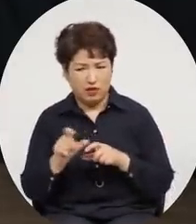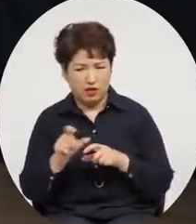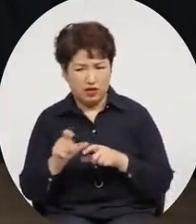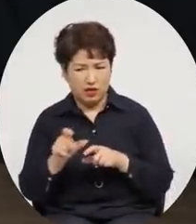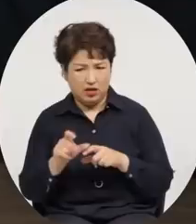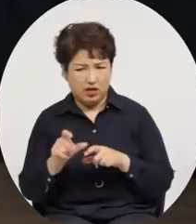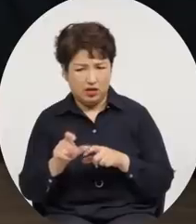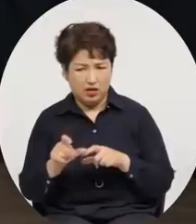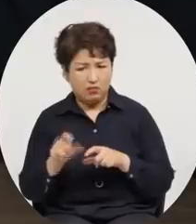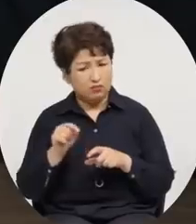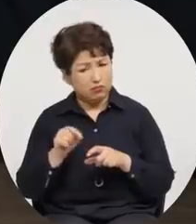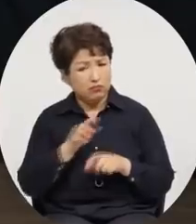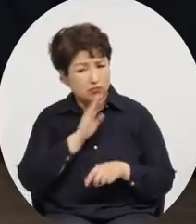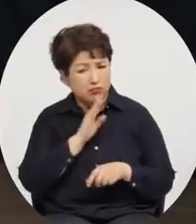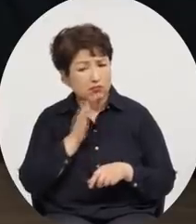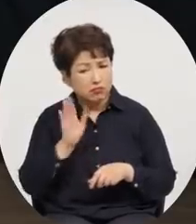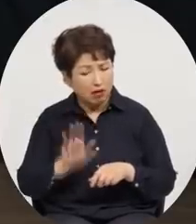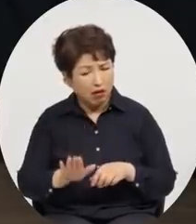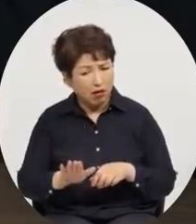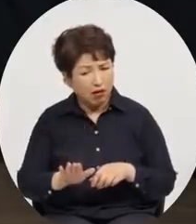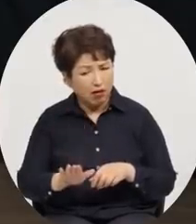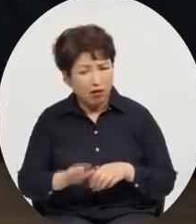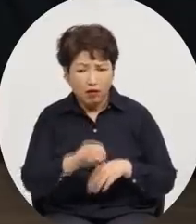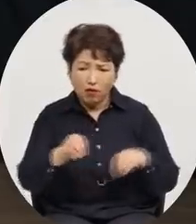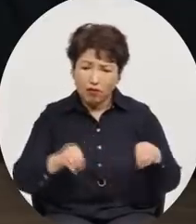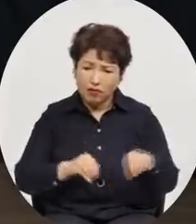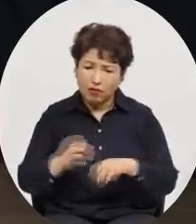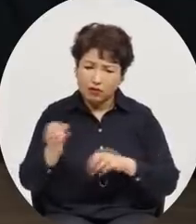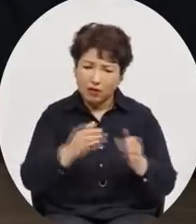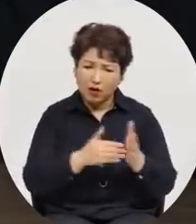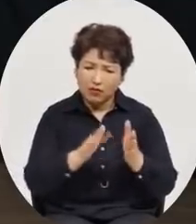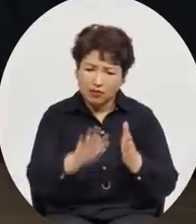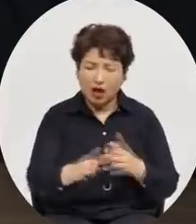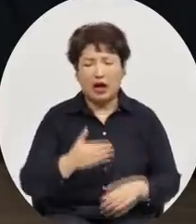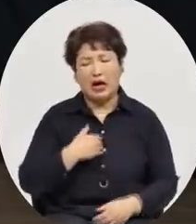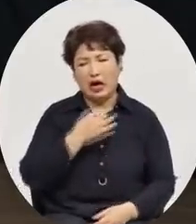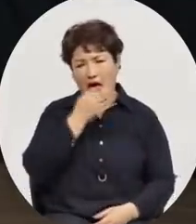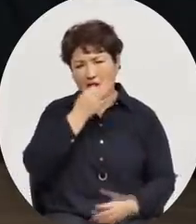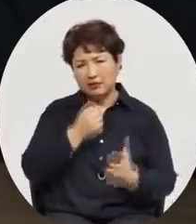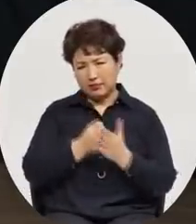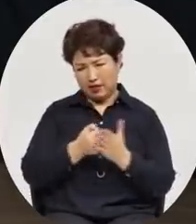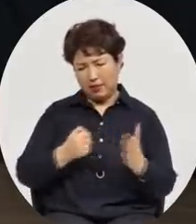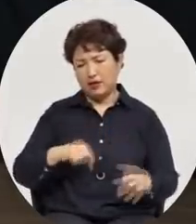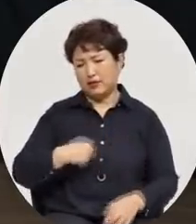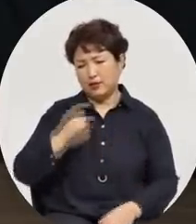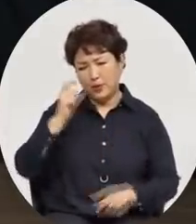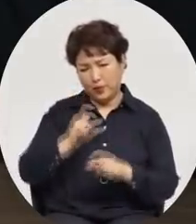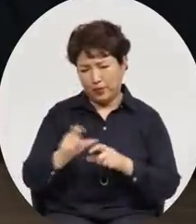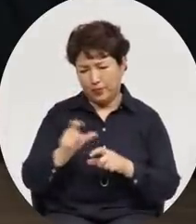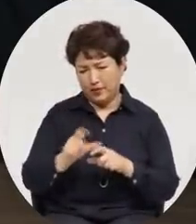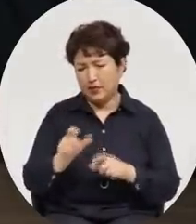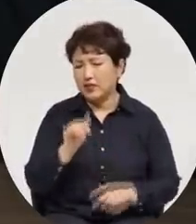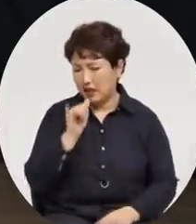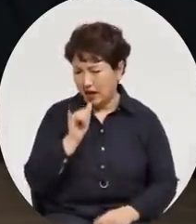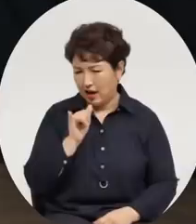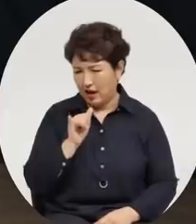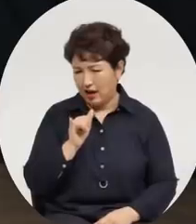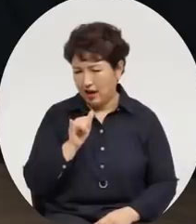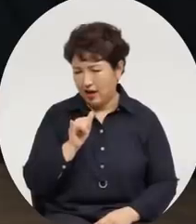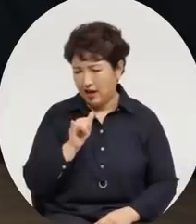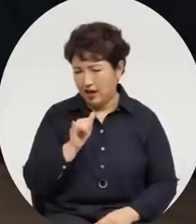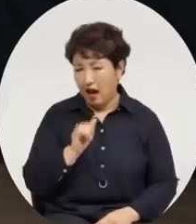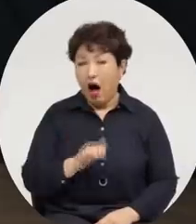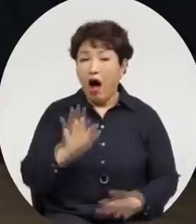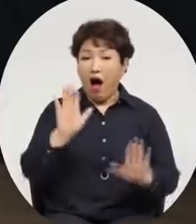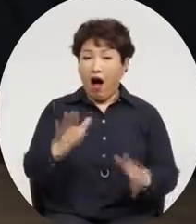고민을 하고 있다라고 생각을 했는데 스님과 대화를 나누니 제 욕심 때문에 내가 스스로 고민을 하고 있었구나를